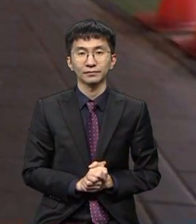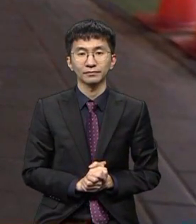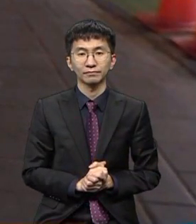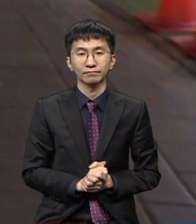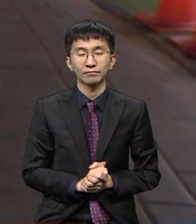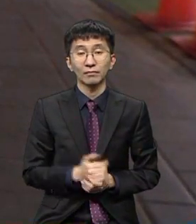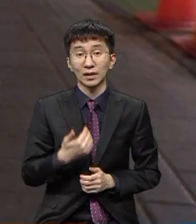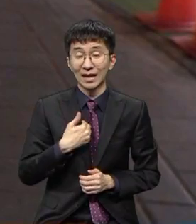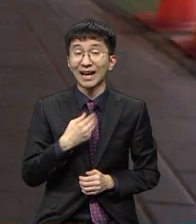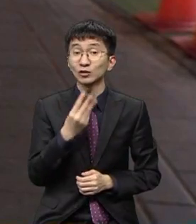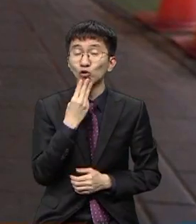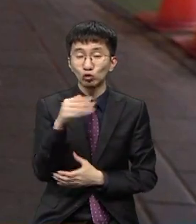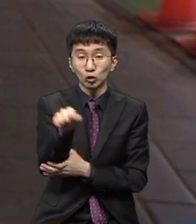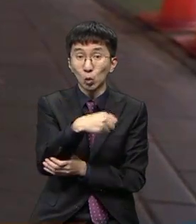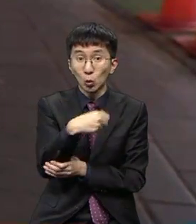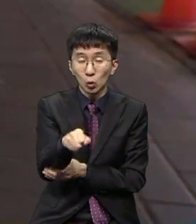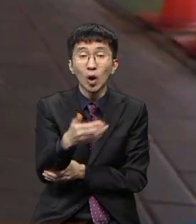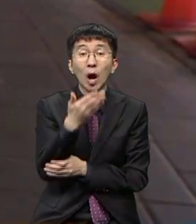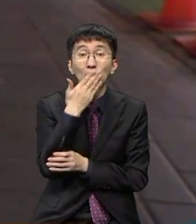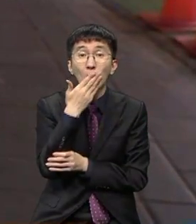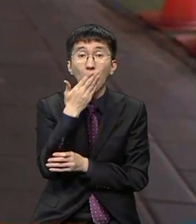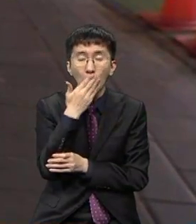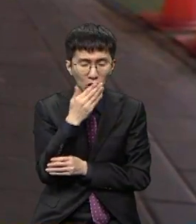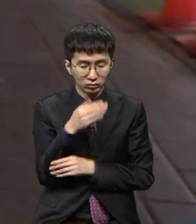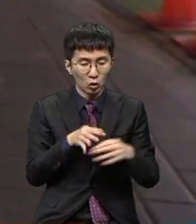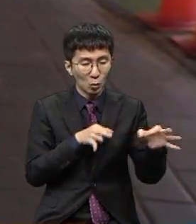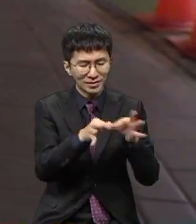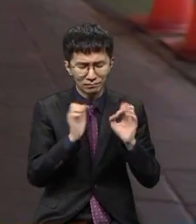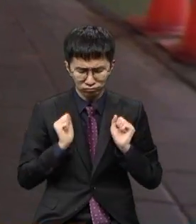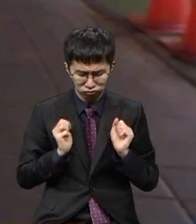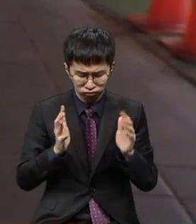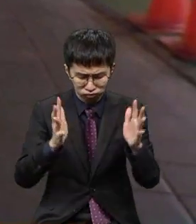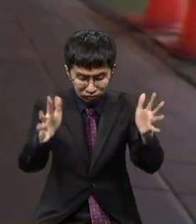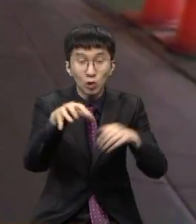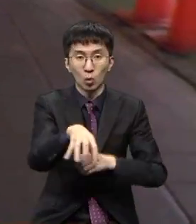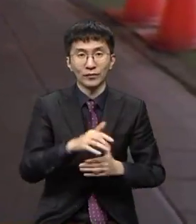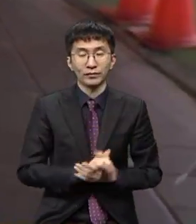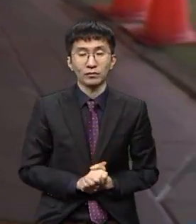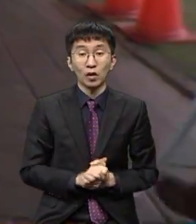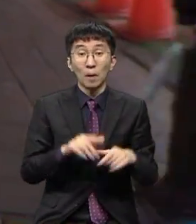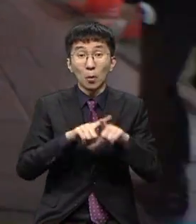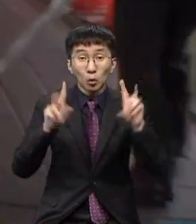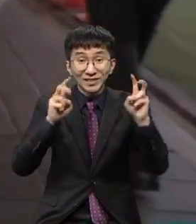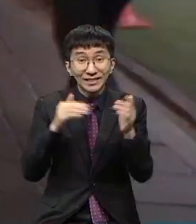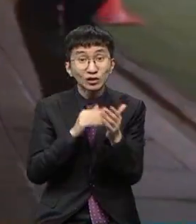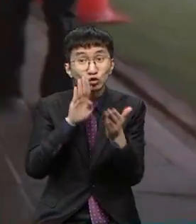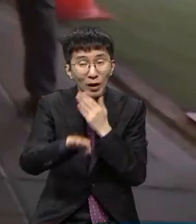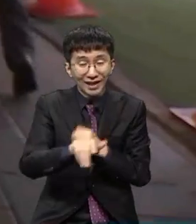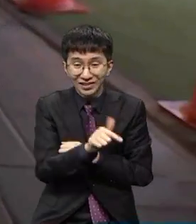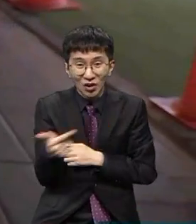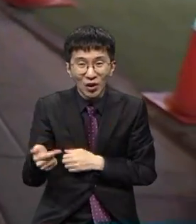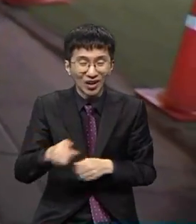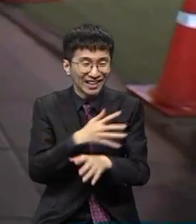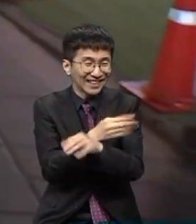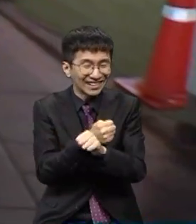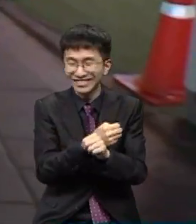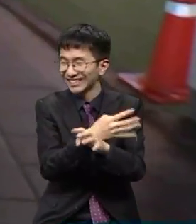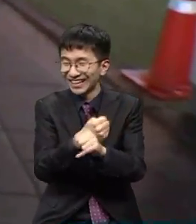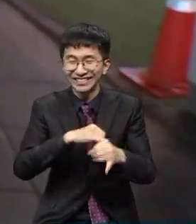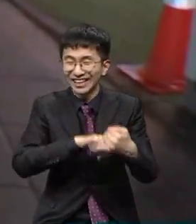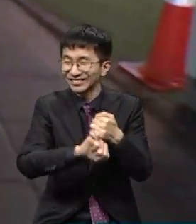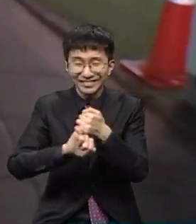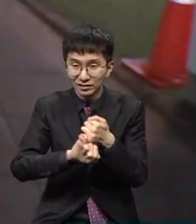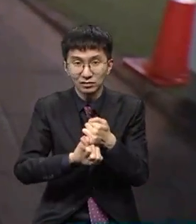네, 저는 지금 서울 종로 먹자골목에 나와 있습니다. 평소 같았으면 퇴근 후 저녁 약속 잡은 사람들로 꽤 붐볐을